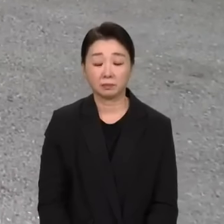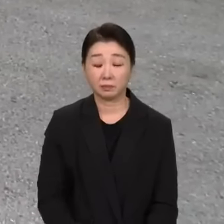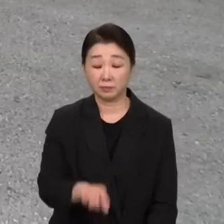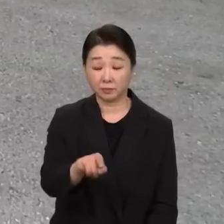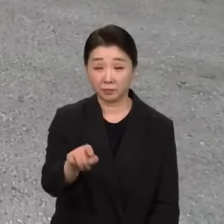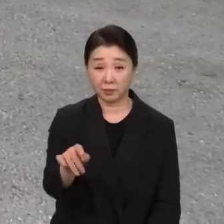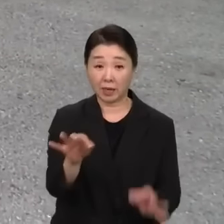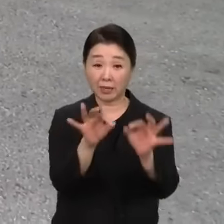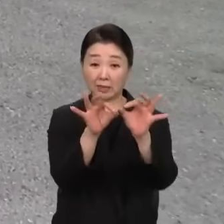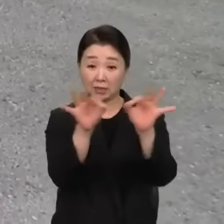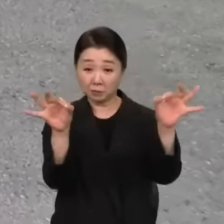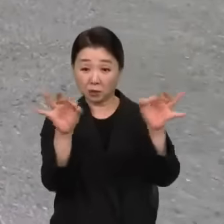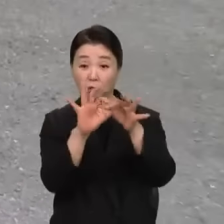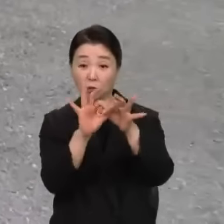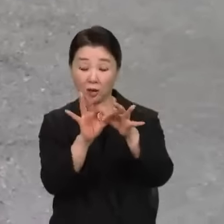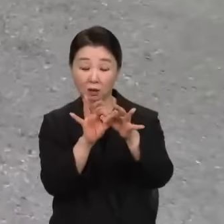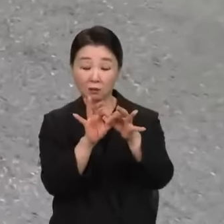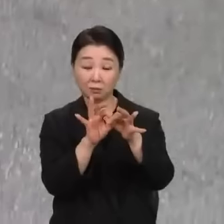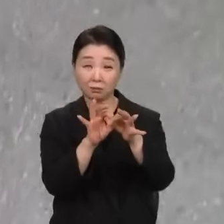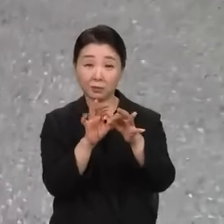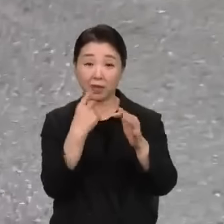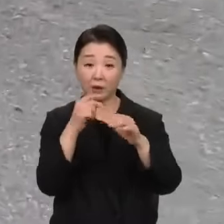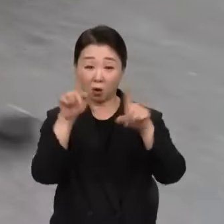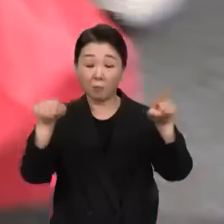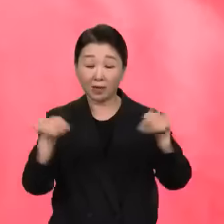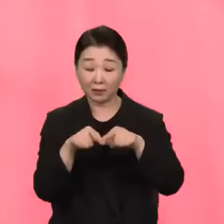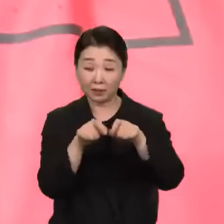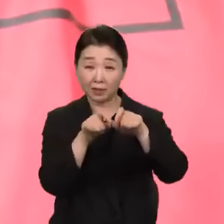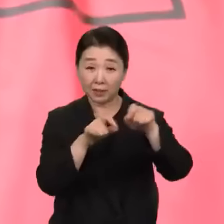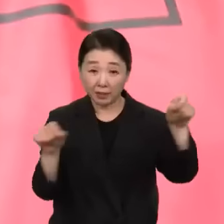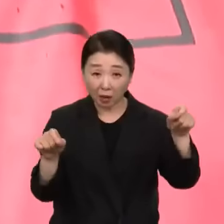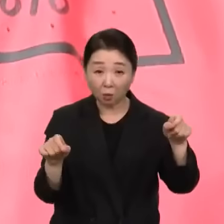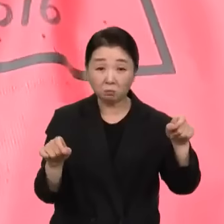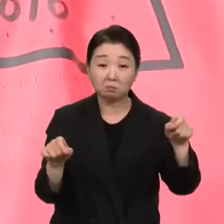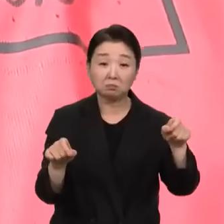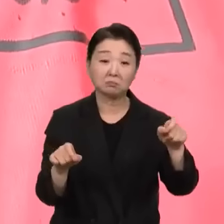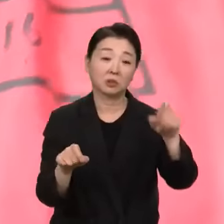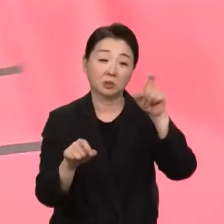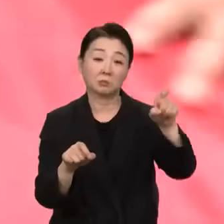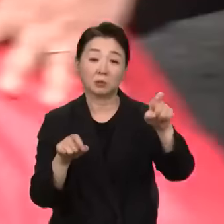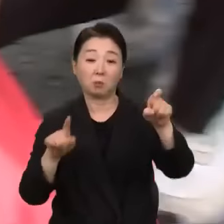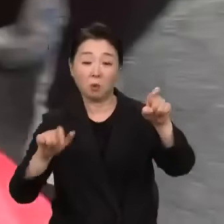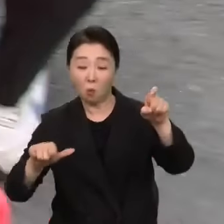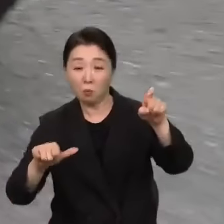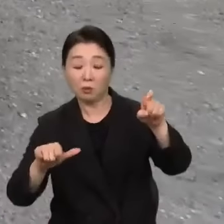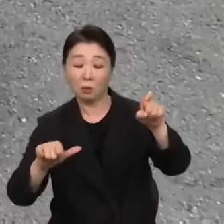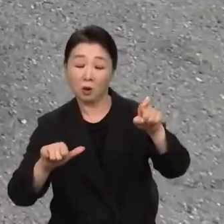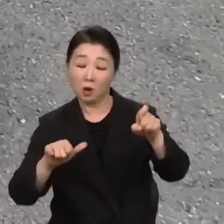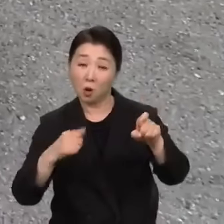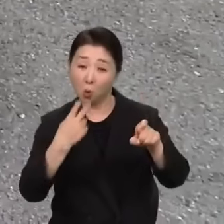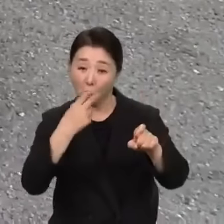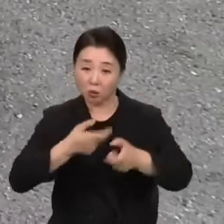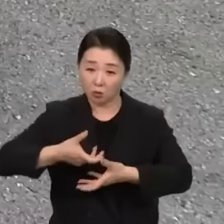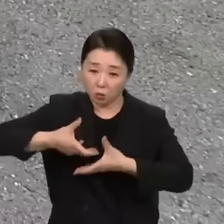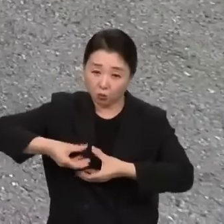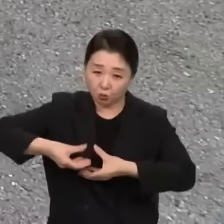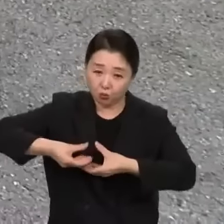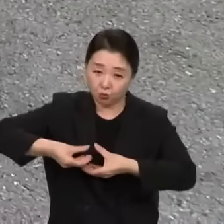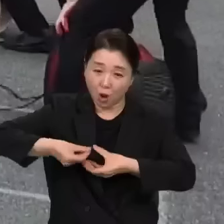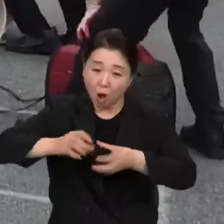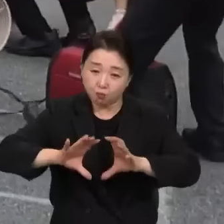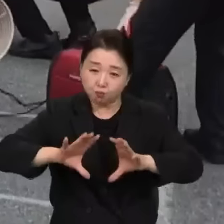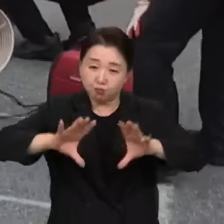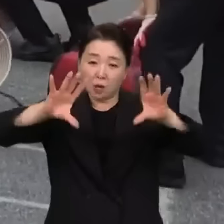10층에 쓰이는 에어매트입니다. 가로 7m, 세로 5m 크기인데 펼쳐서 공기를 채워넣는 데까지 4분 정도